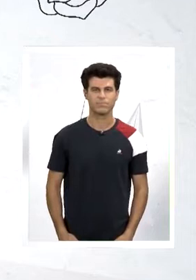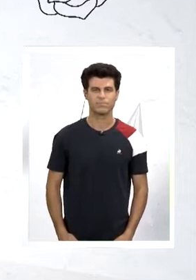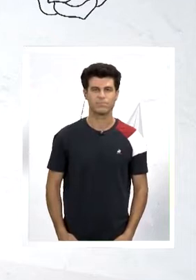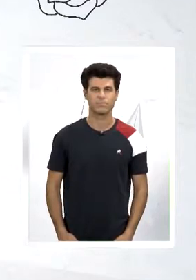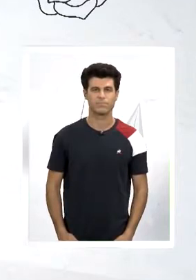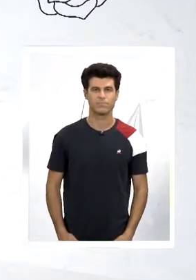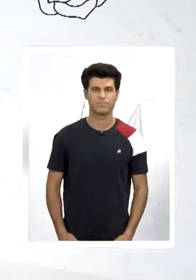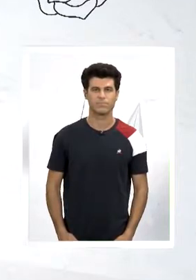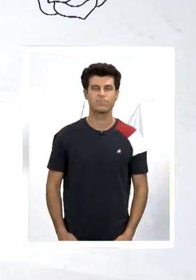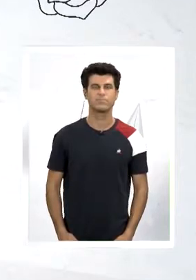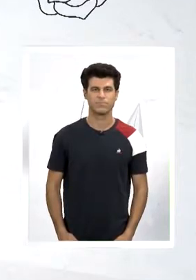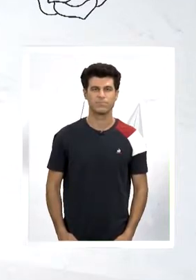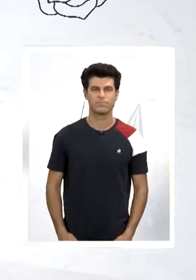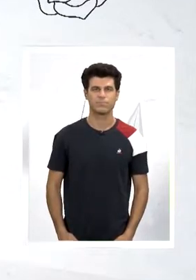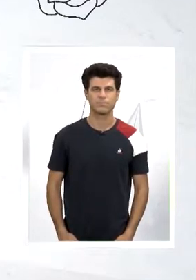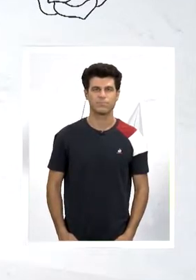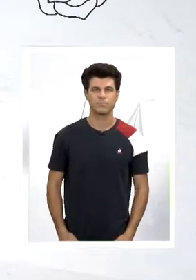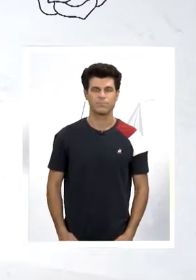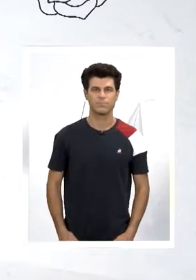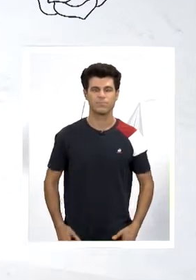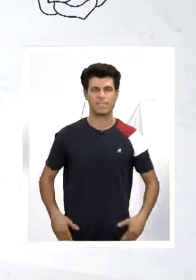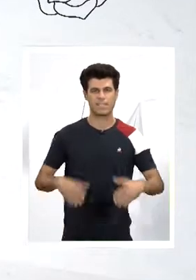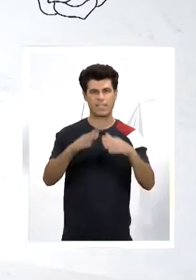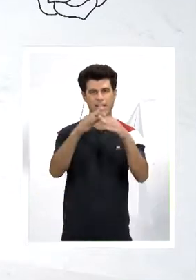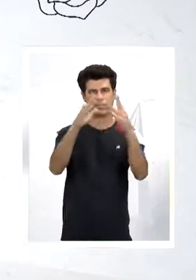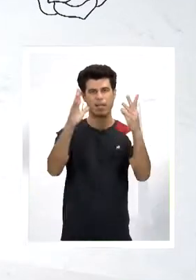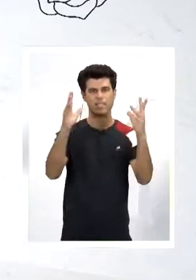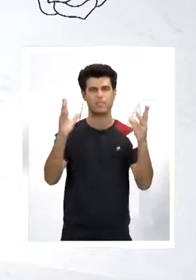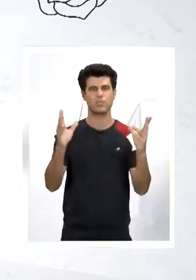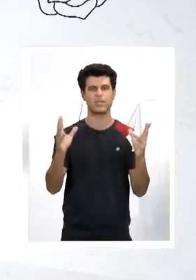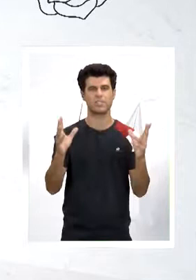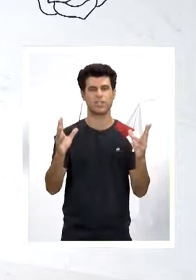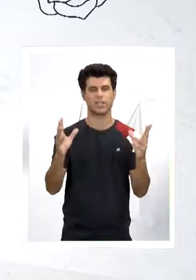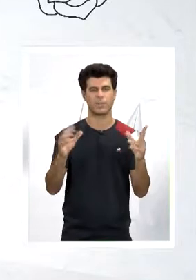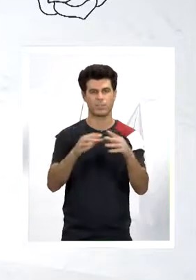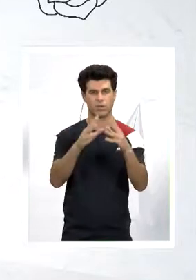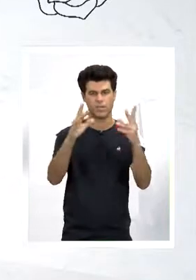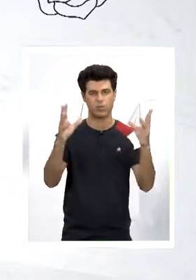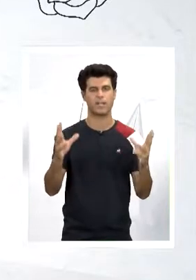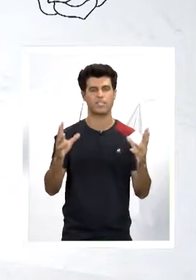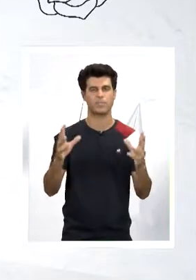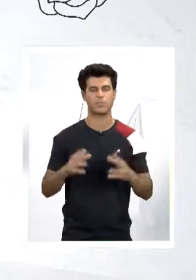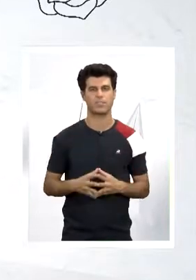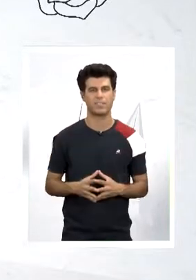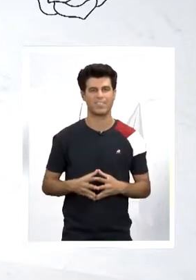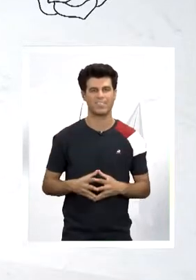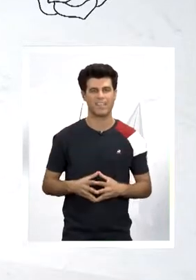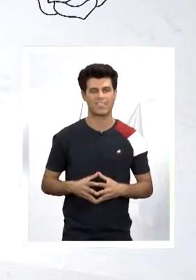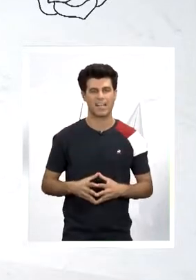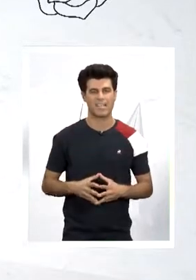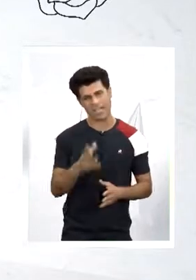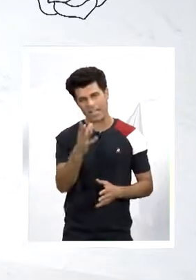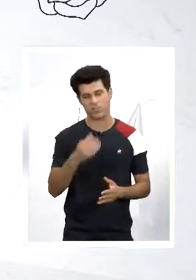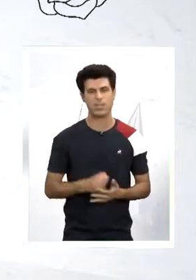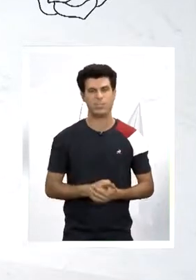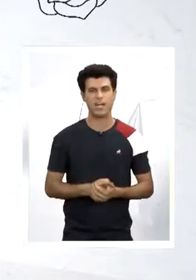התחלנו לבנות גם את ההורים שלו, ואת ההורים שלו ושלו ושלו. בעצם את כל העץ המשפחתי שלכם, את כל העץ המשפחתי.